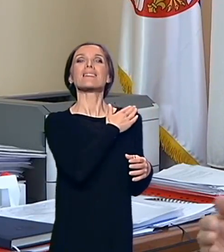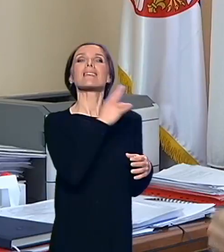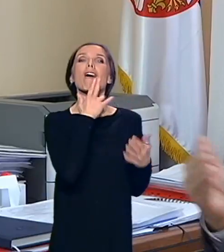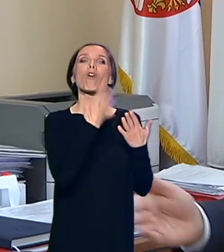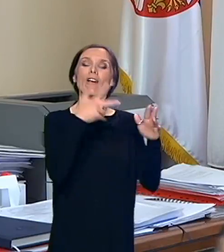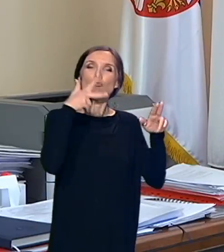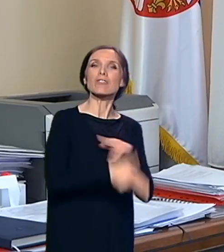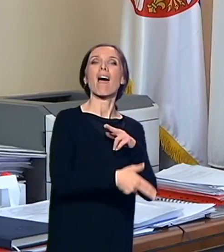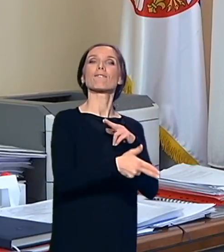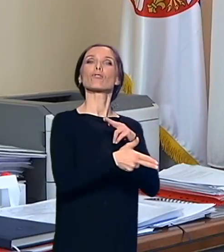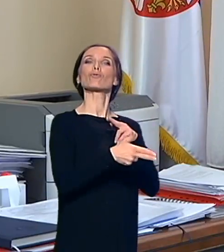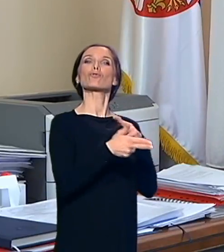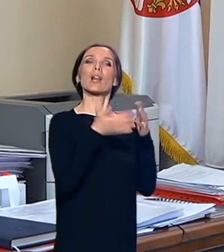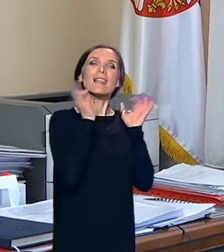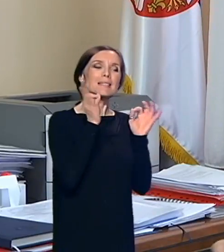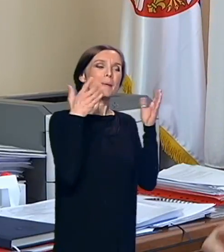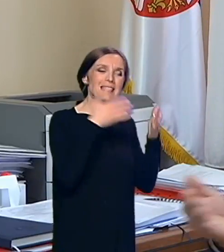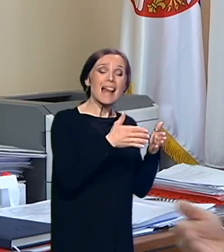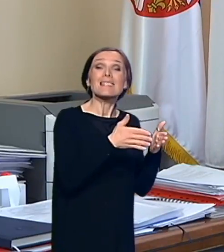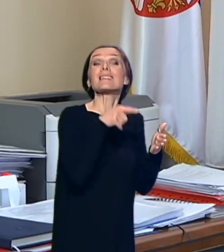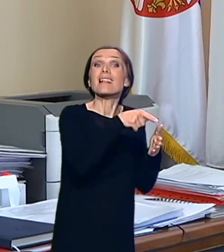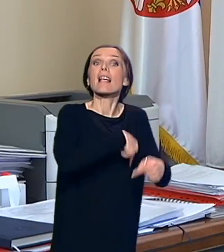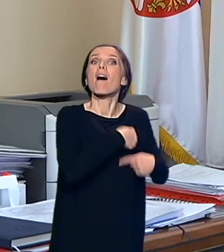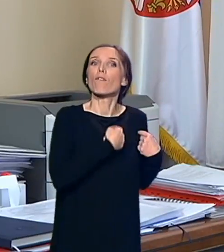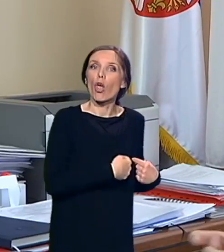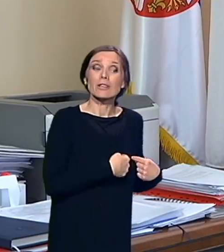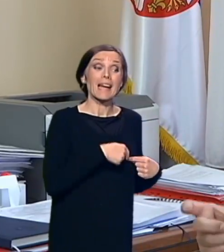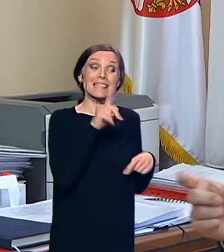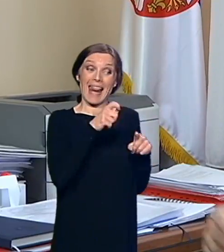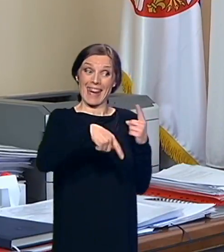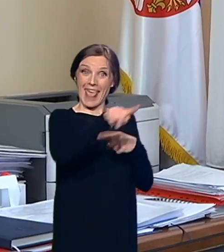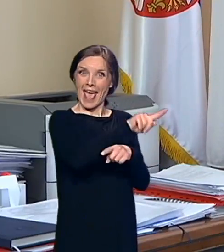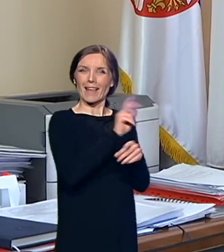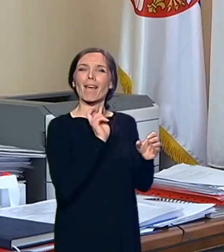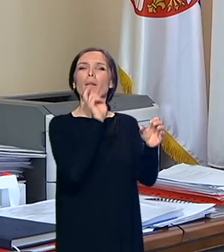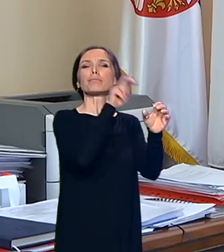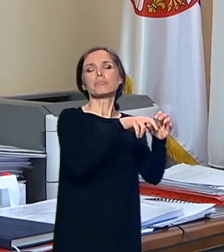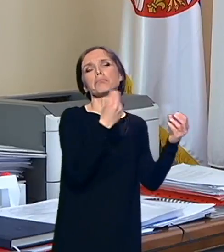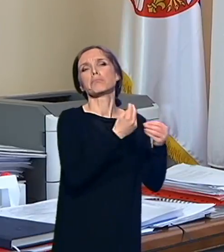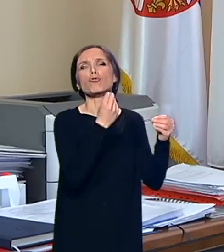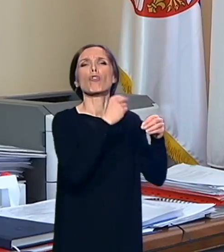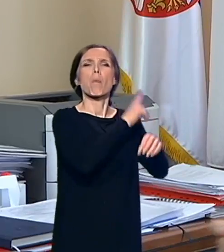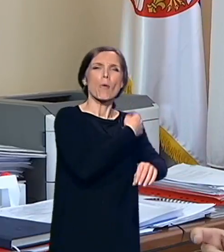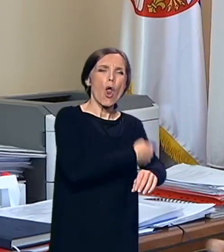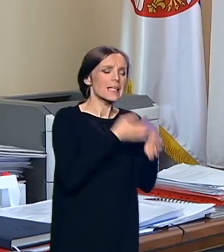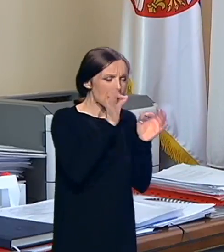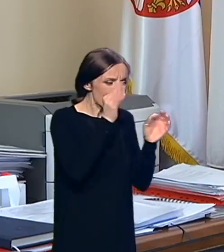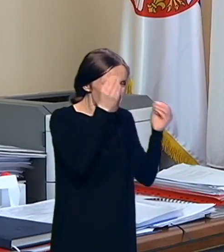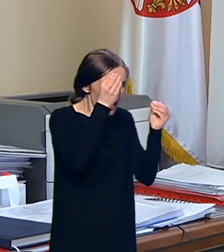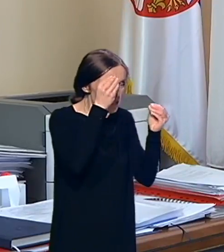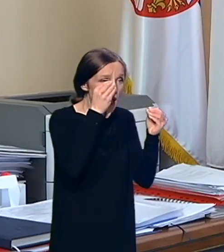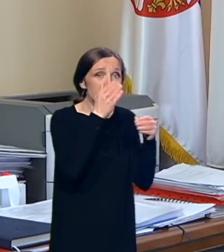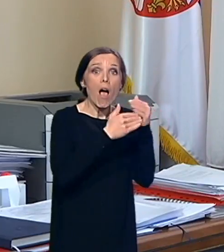specijalizaciju kroz volonterske specijalizacije. Neki su već zaposleni u određenim zdravstvenim ustanovama tokom